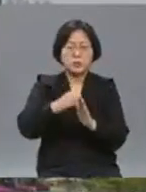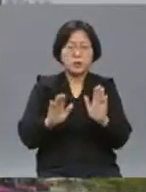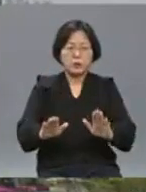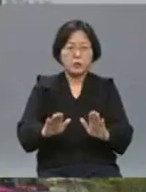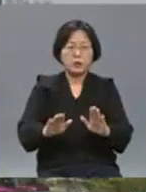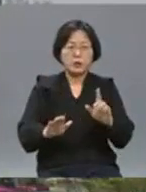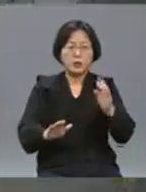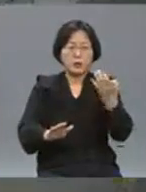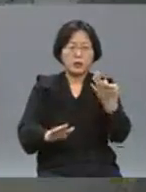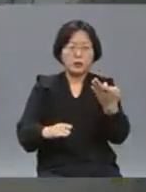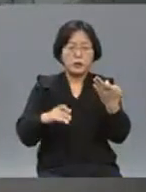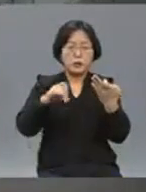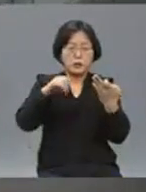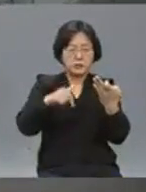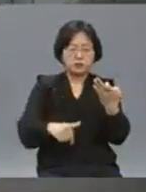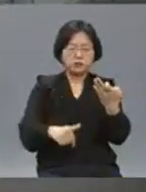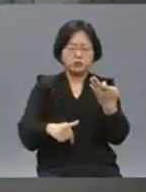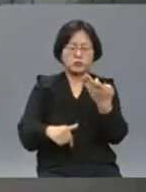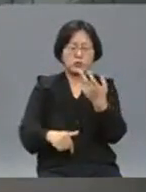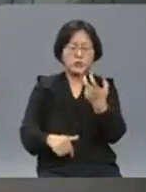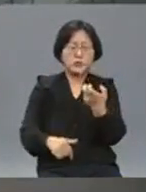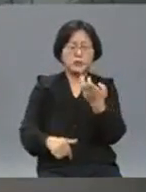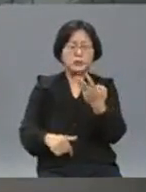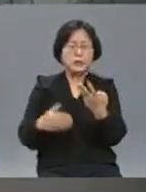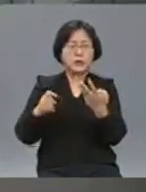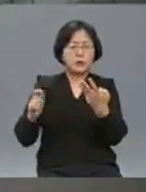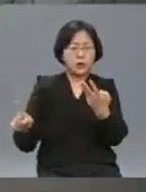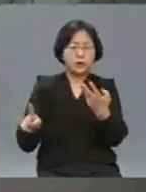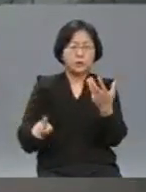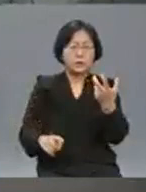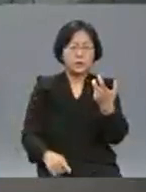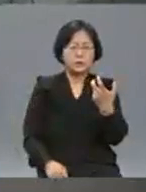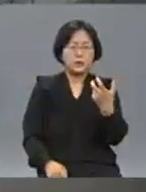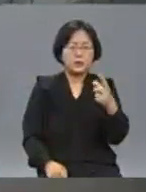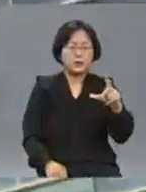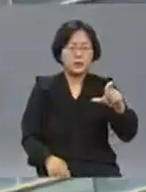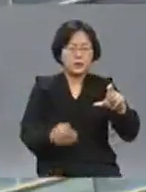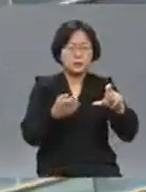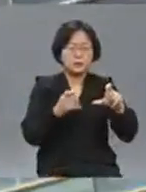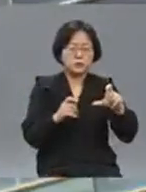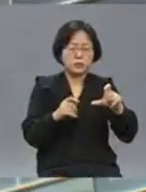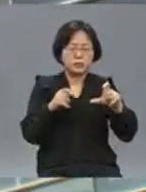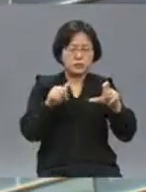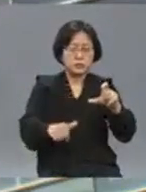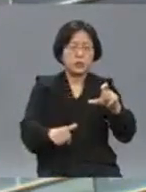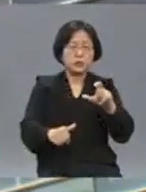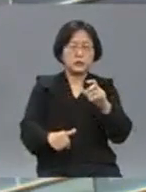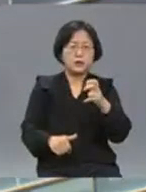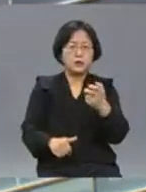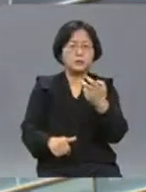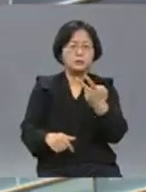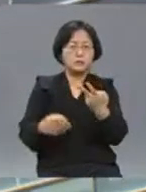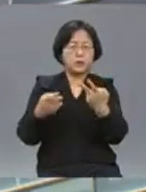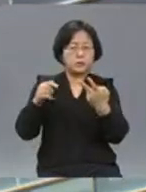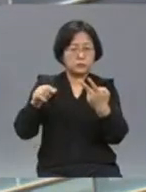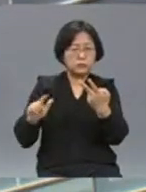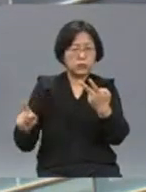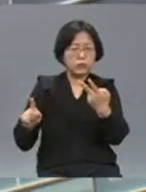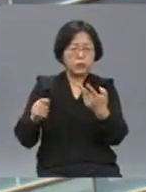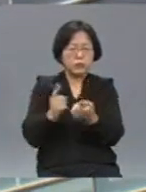현재 14개 실국, 73개과에서 15개 실국, 72개과로 조직을 변경하는 내용의 조직